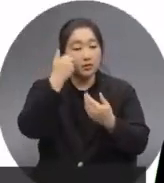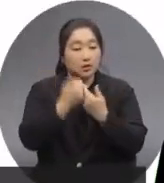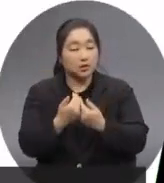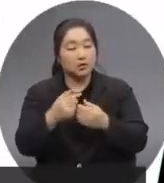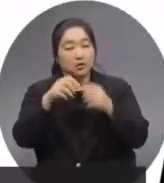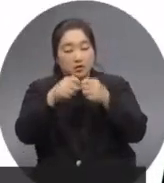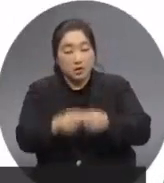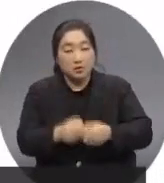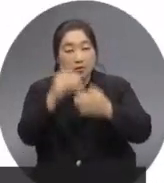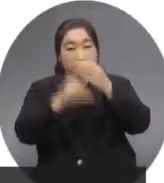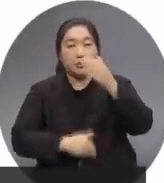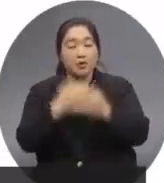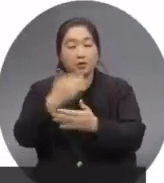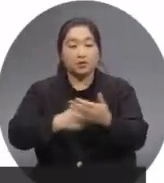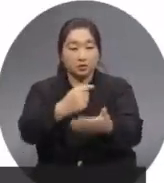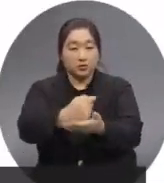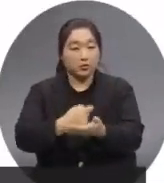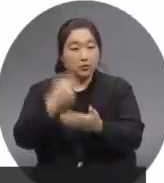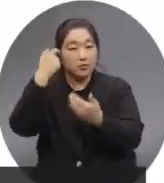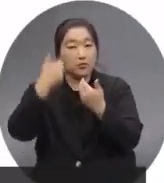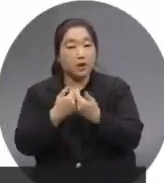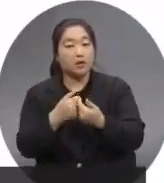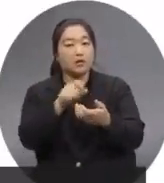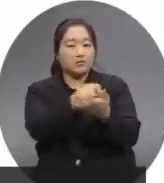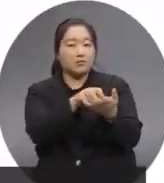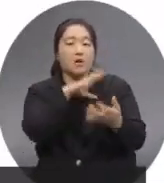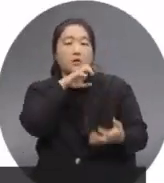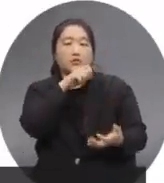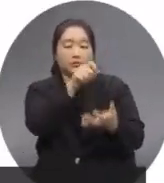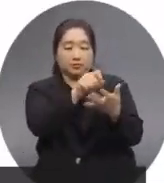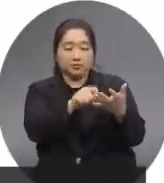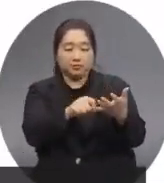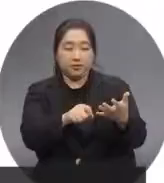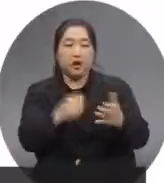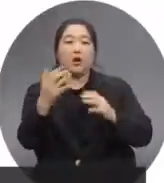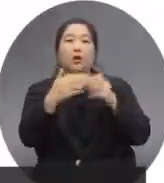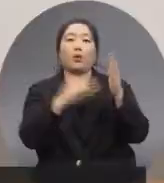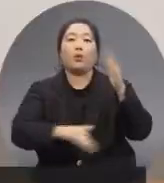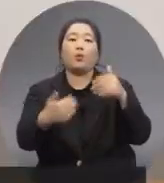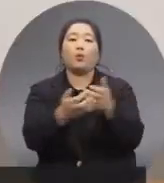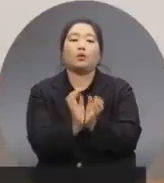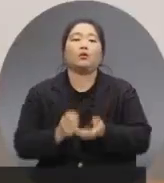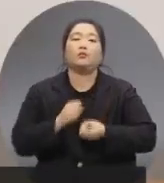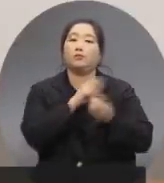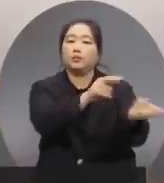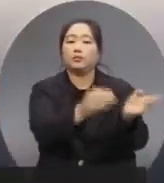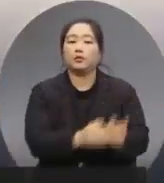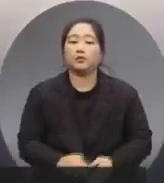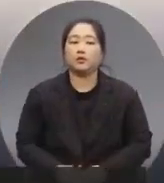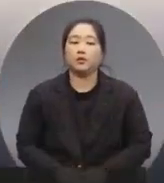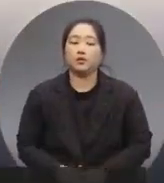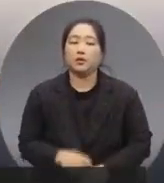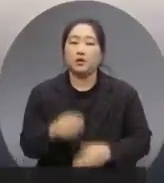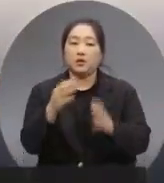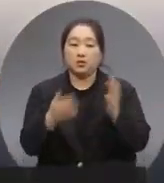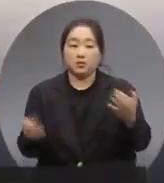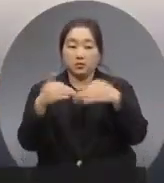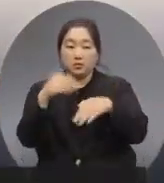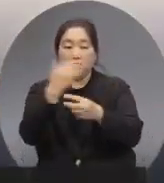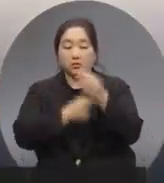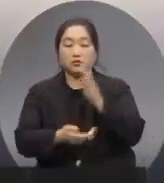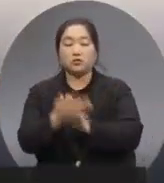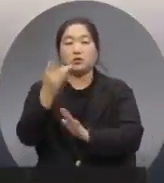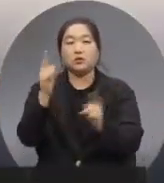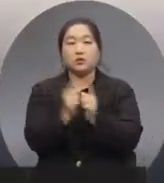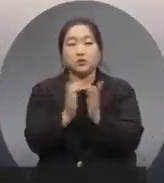내용은 빼고 접수된 반대 의견에 반박을 달아 공단에 보냈습니다 총기관이라든가 청주시가